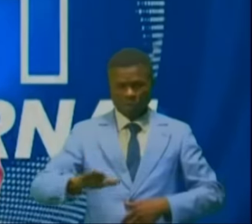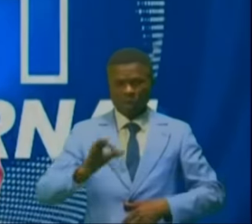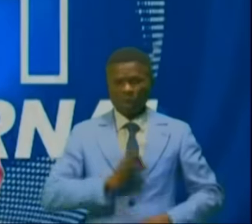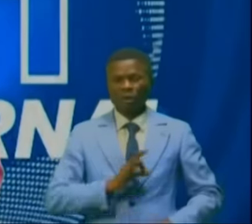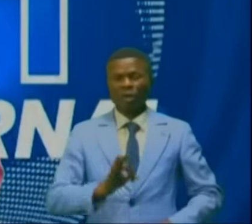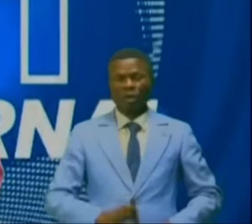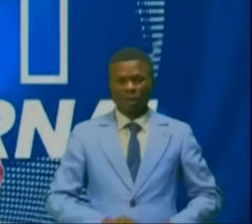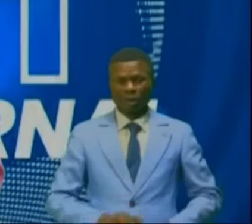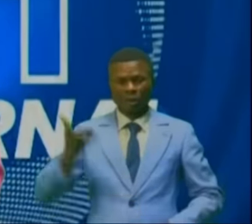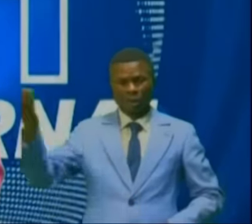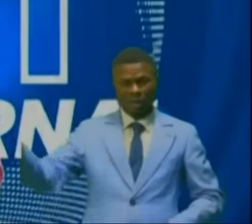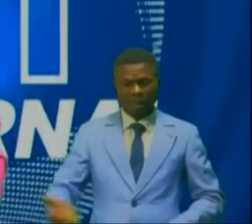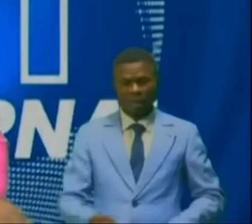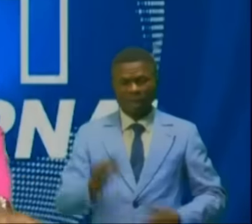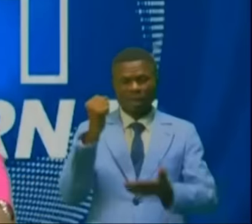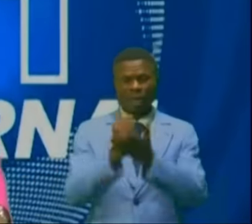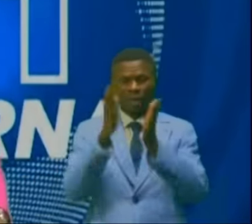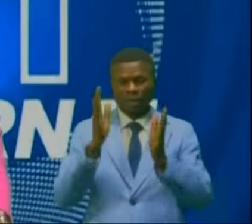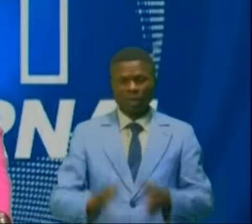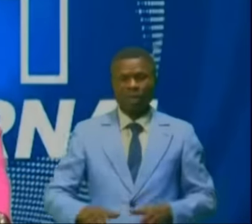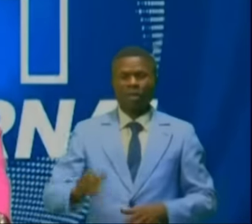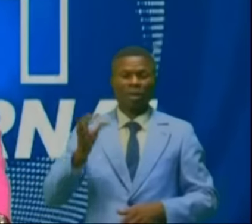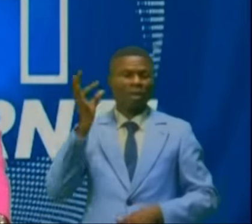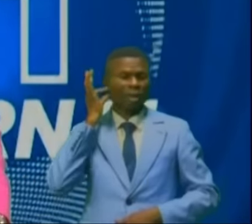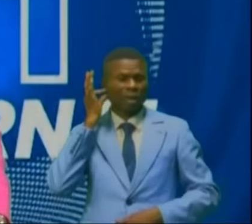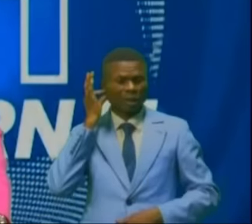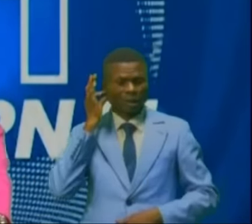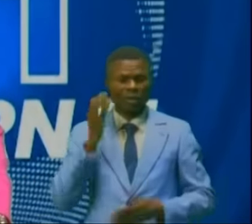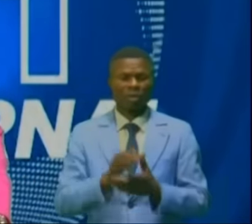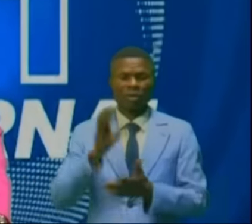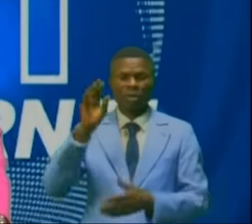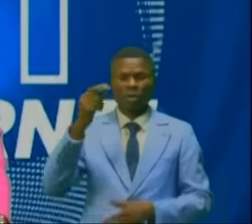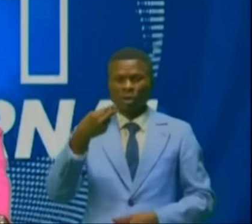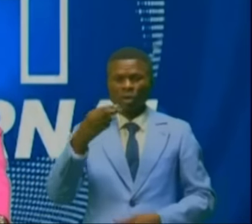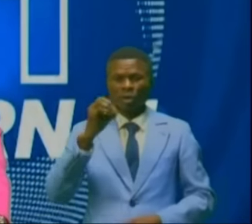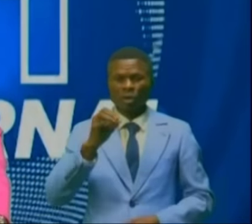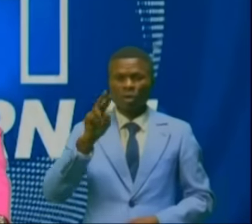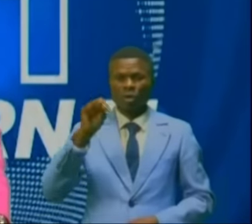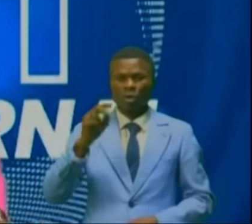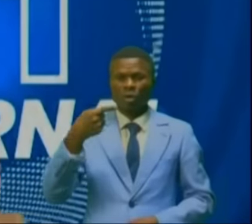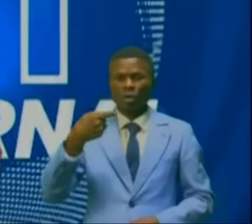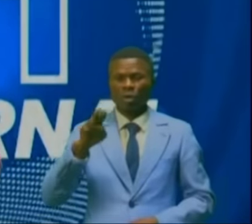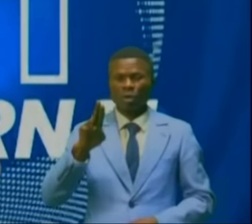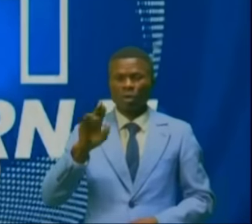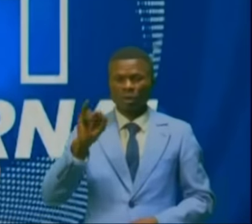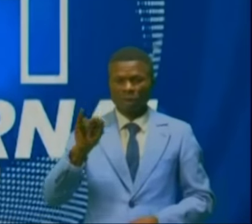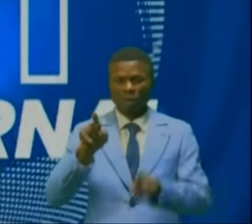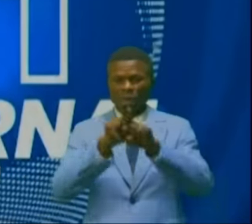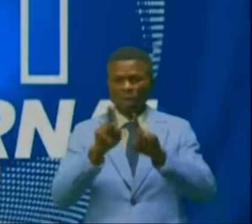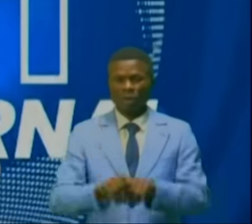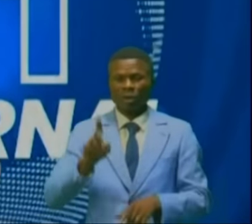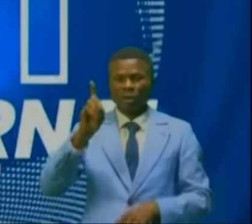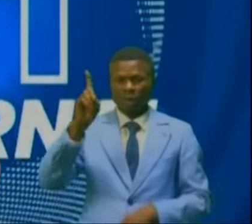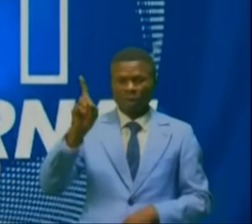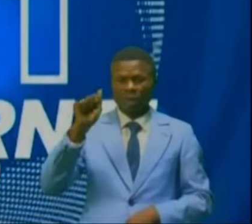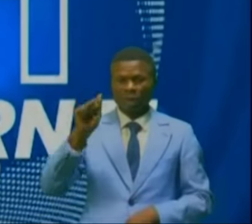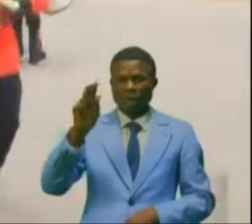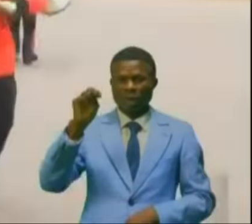Félix Tshisekedi. Il s'agit des ambassadeurs du Kenya, de la Hongrie et du Danemark. Reportage de la presse présidentielle.